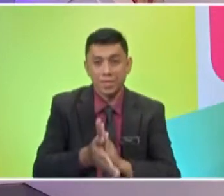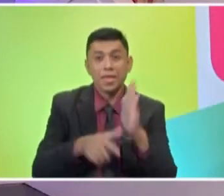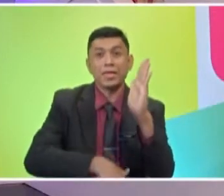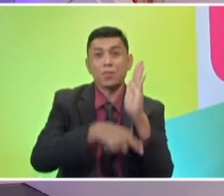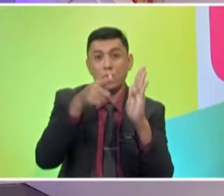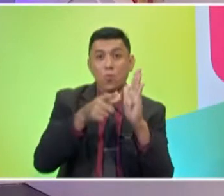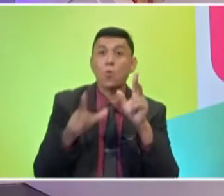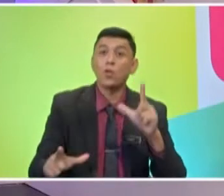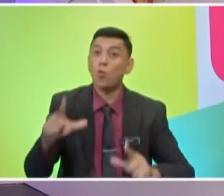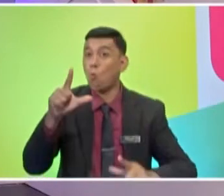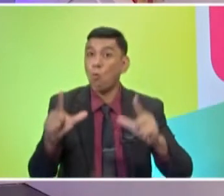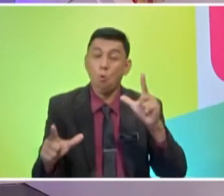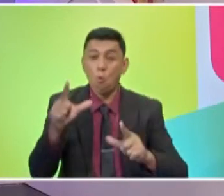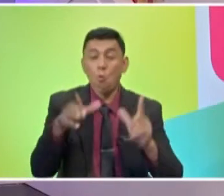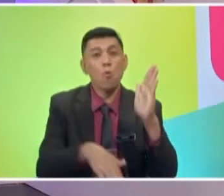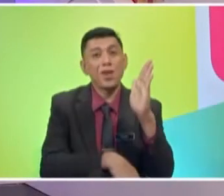ialah lori.